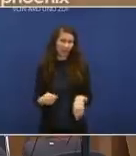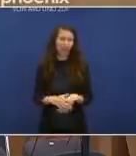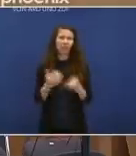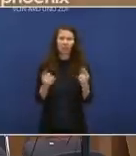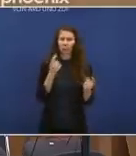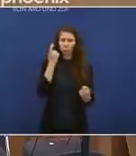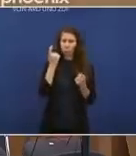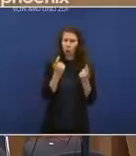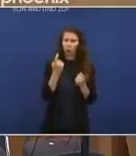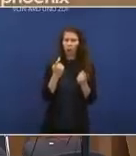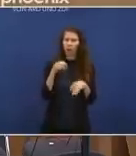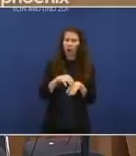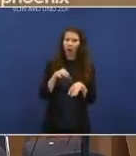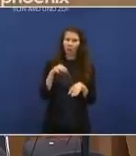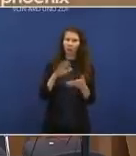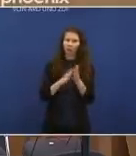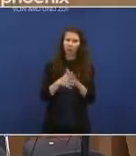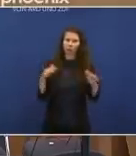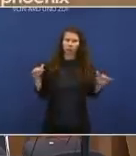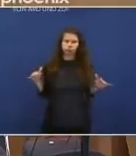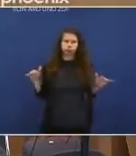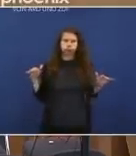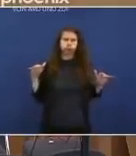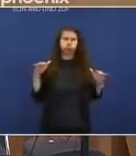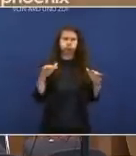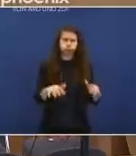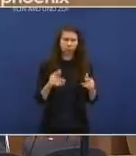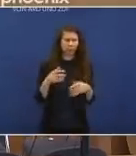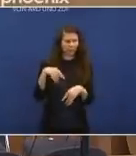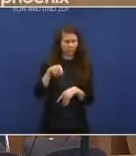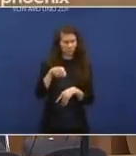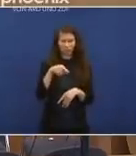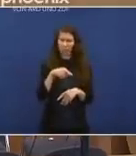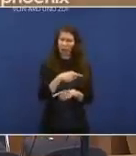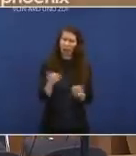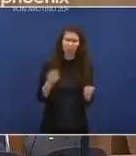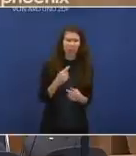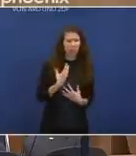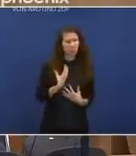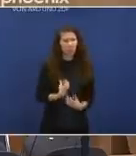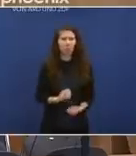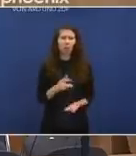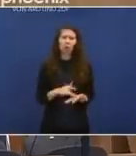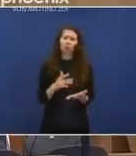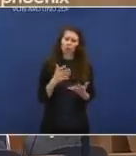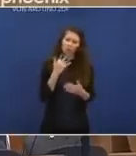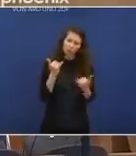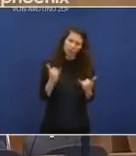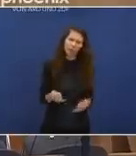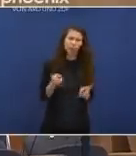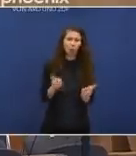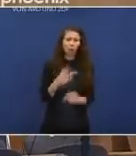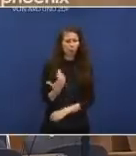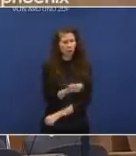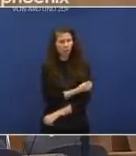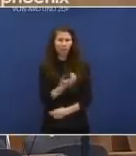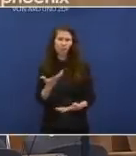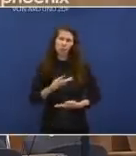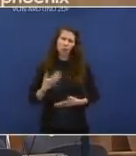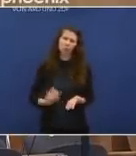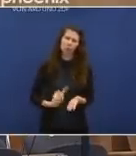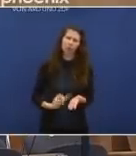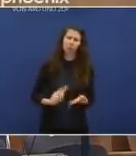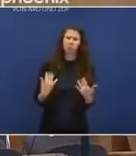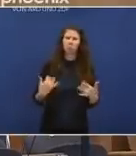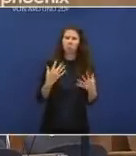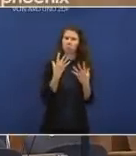nun die Arztpraxen überrannt werden, der Frustrationslevel steigt, weil jeder sofort geimpft werden möchte. Deswegen hätte ich ganz gerne gewusst, ab